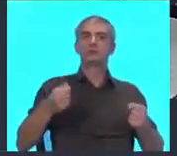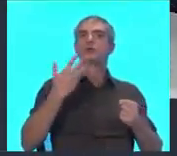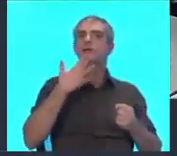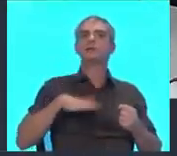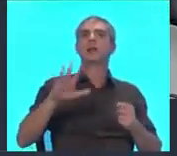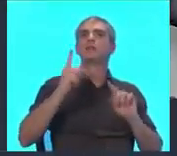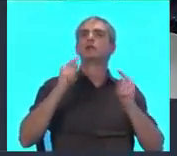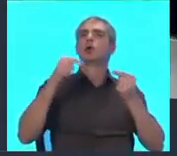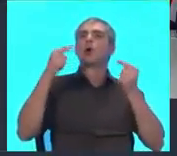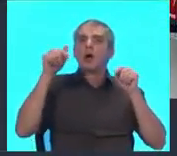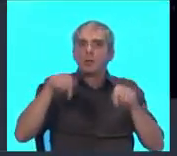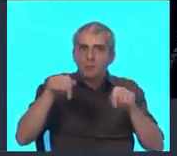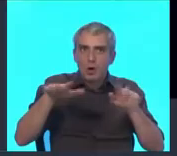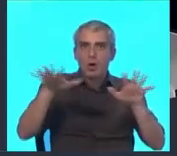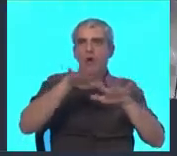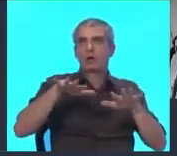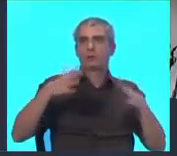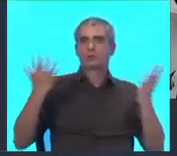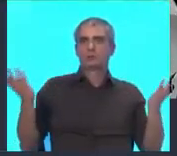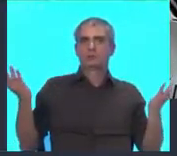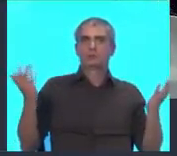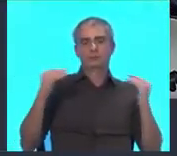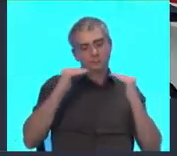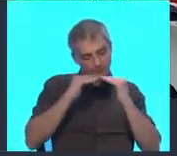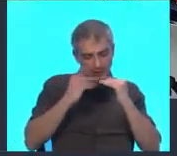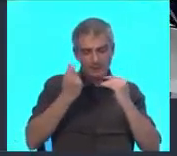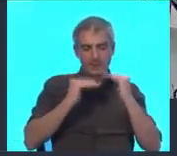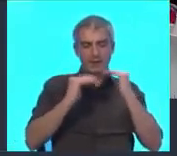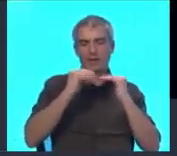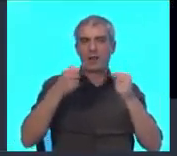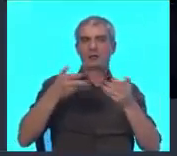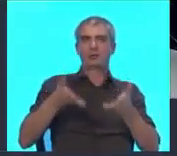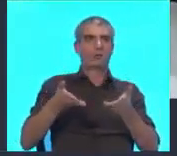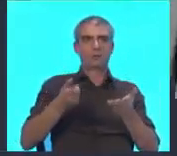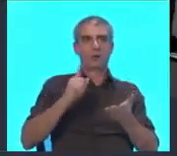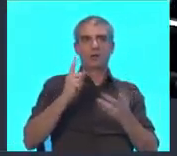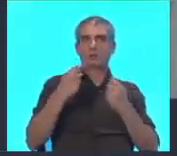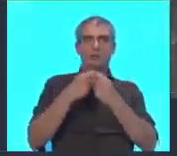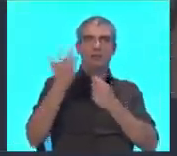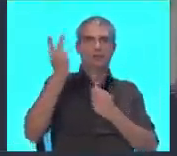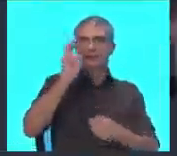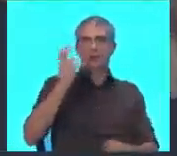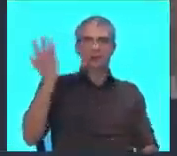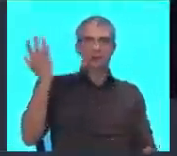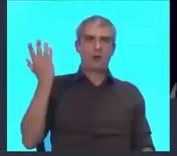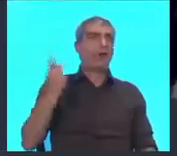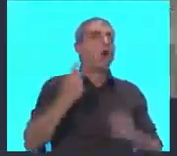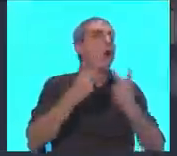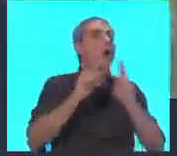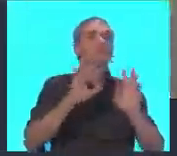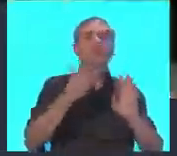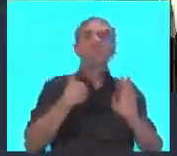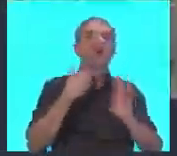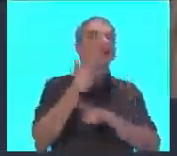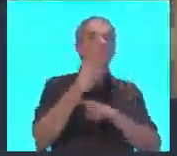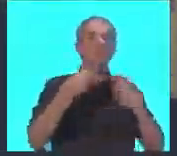תגיד, נגיד, חורה חדשה שזה יתקבל עכשיו, אז זה כן השפיע על המחירים גם בחנות? לא. זה שוק ישראלי. מה שקורה פה, מצילים את המחיר. לא, אין קשר לזה. לא משנה לאן הלכנו, המוכרים